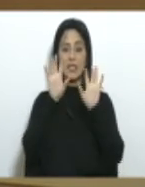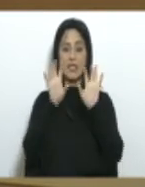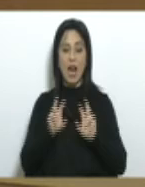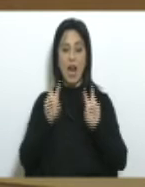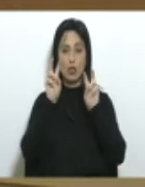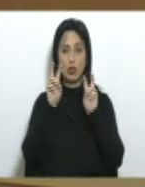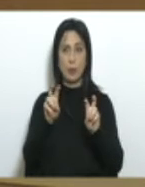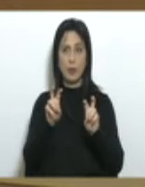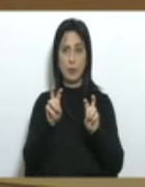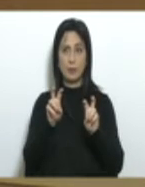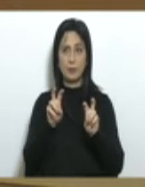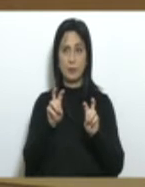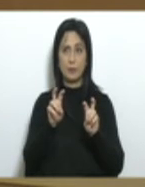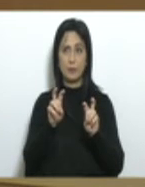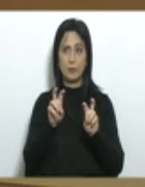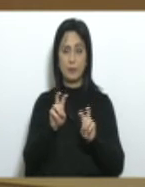საკანონმდებლო